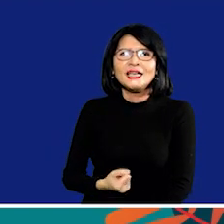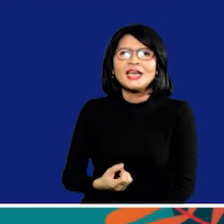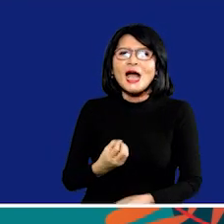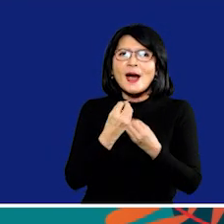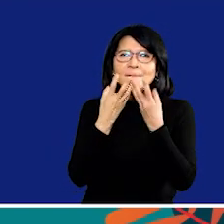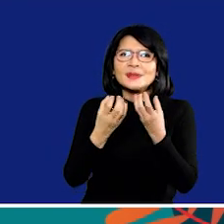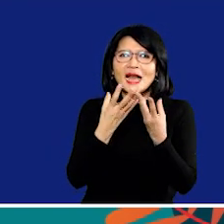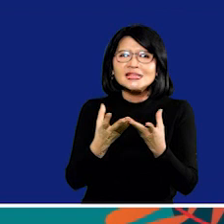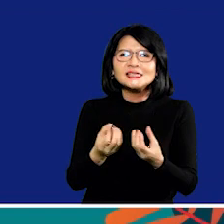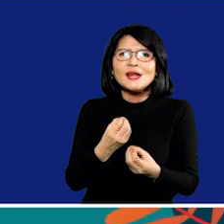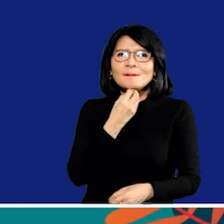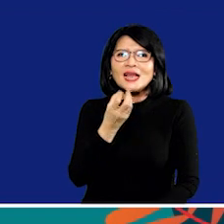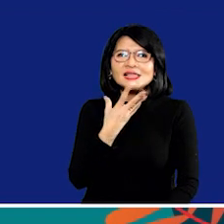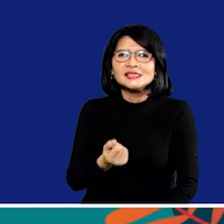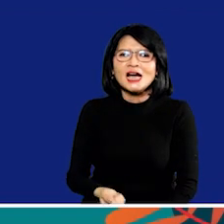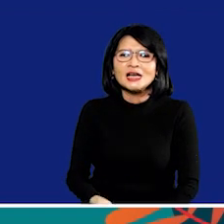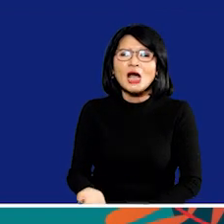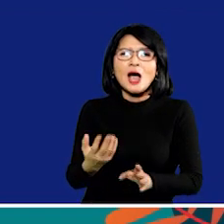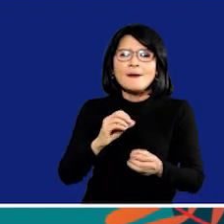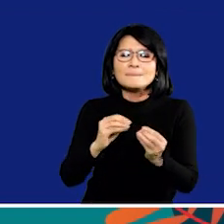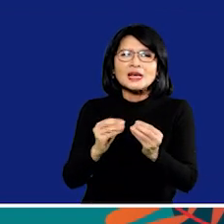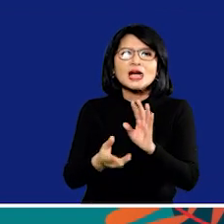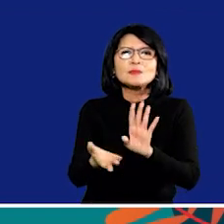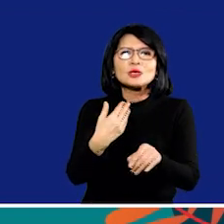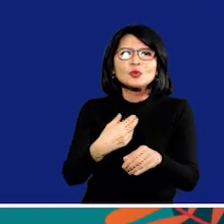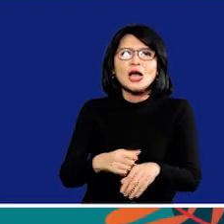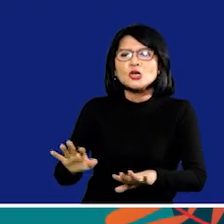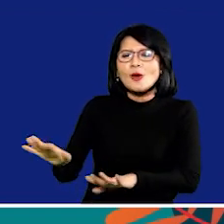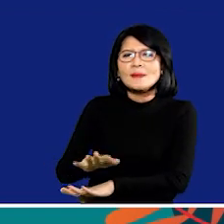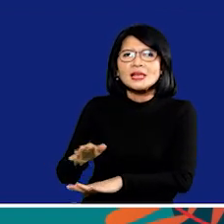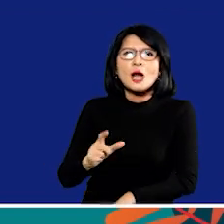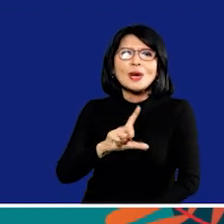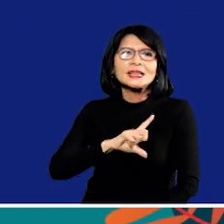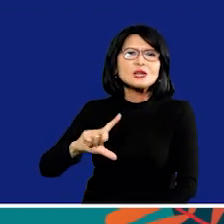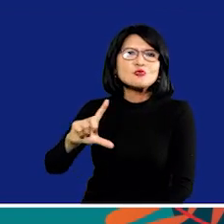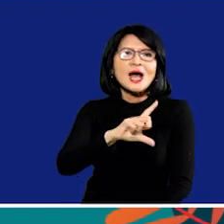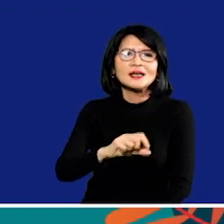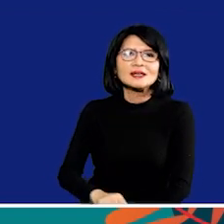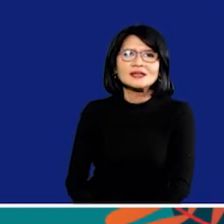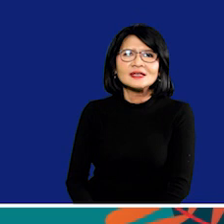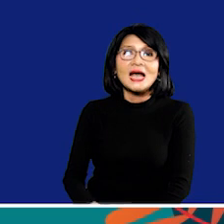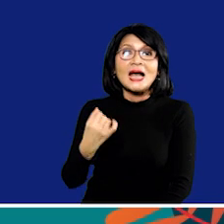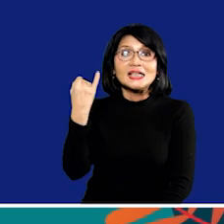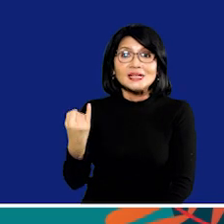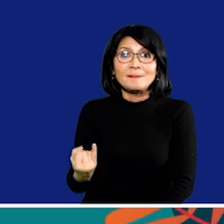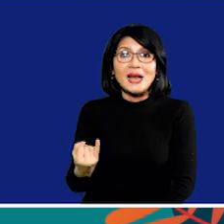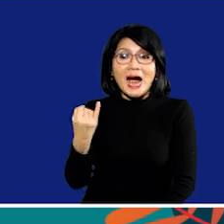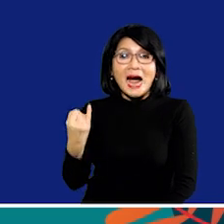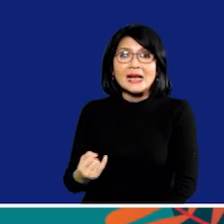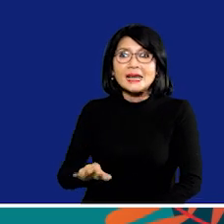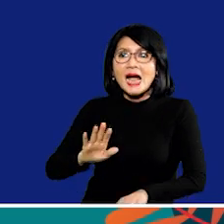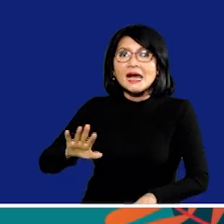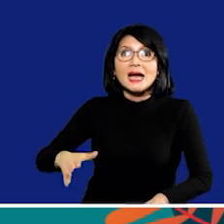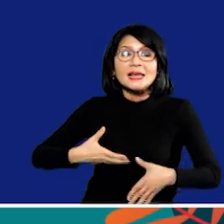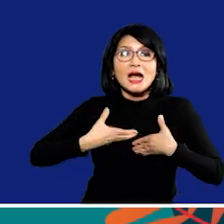dia menanam, mengajari dia mendaur ulang, mengajari dia untuk merawat lingkungan dan lain sebagainya. Sampai akhirnya mereka tertarik